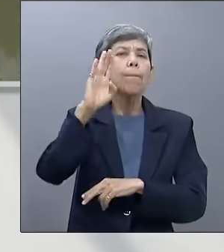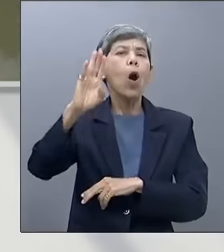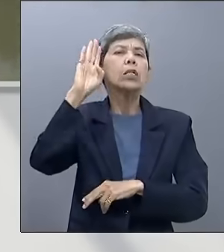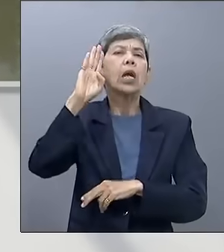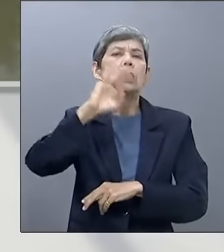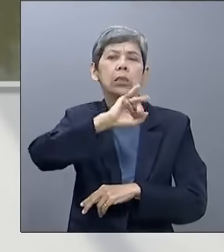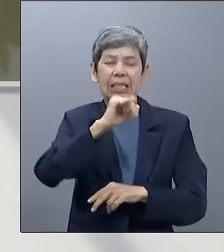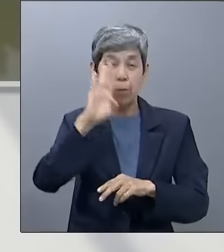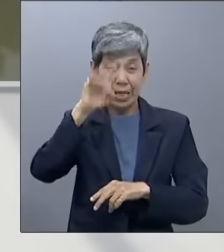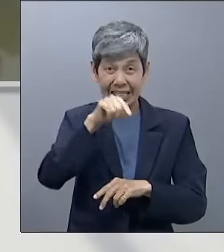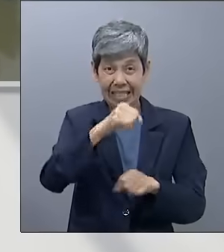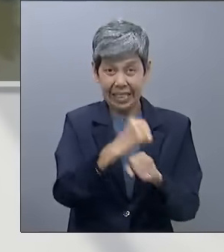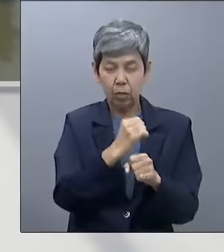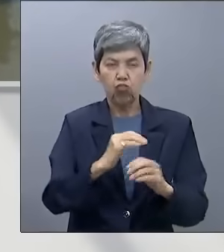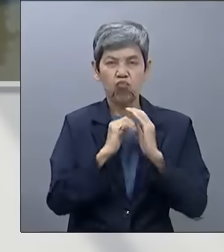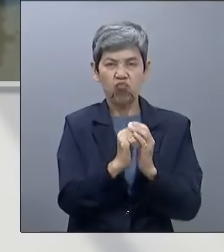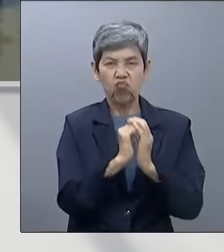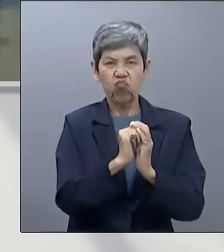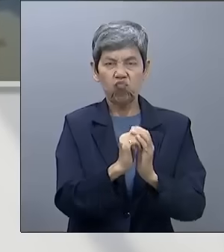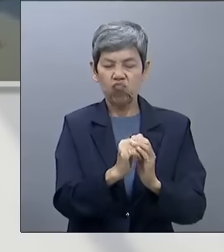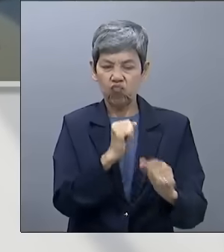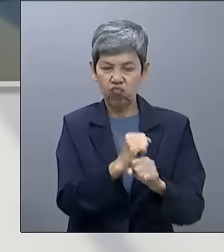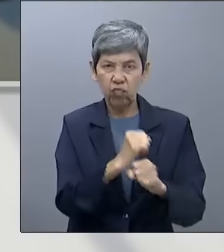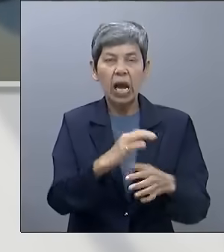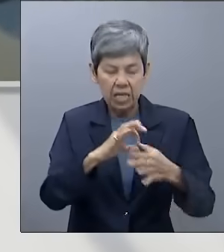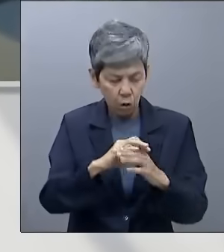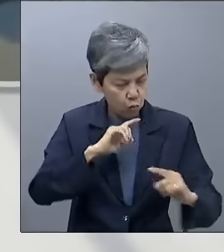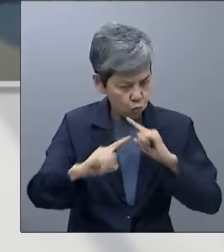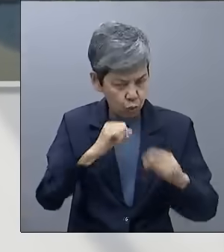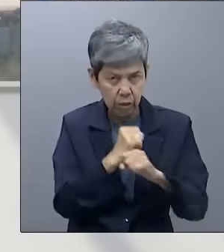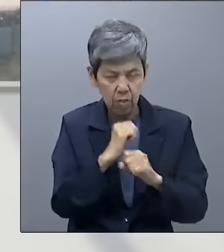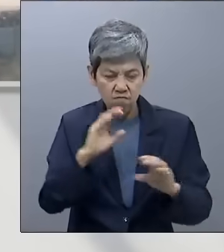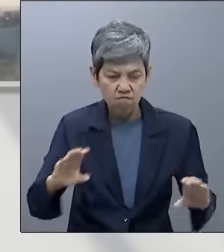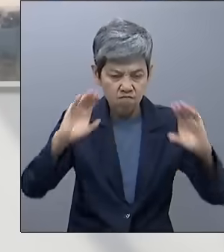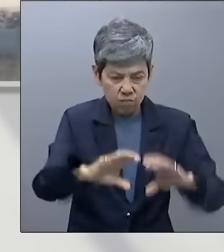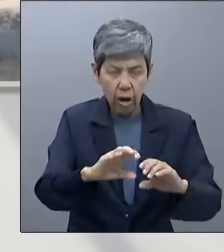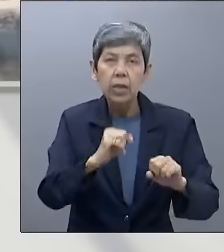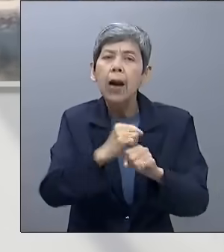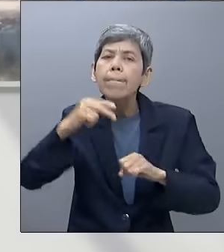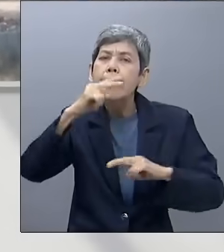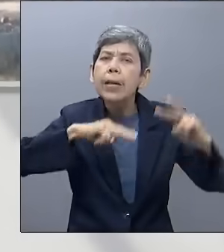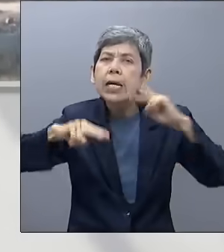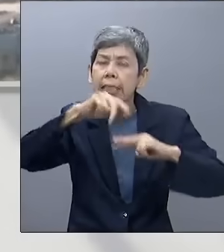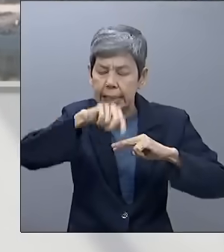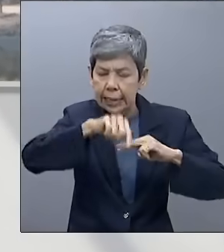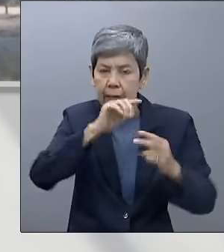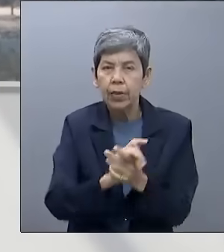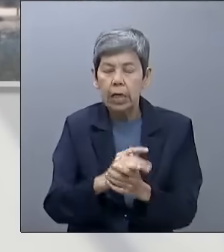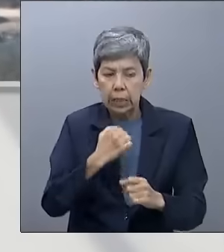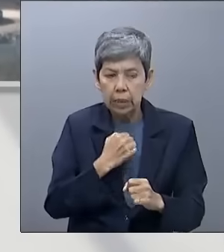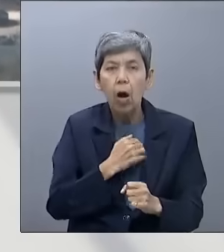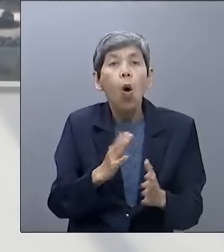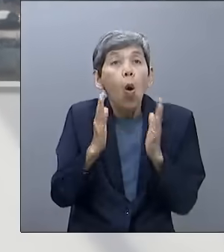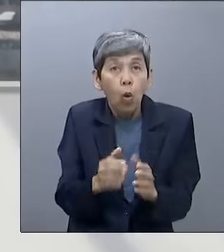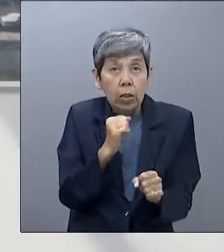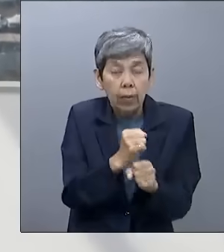ผิงนะคะเป็นทุนจีนใหญ่ที่ไปมีข้อตกลงด้านการลงทุนในเขตปกครองพิเศษโกก้างเขาสามารถปล่อย